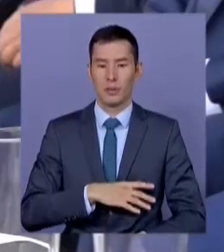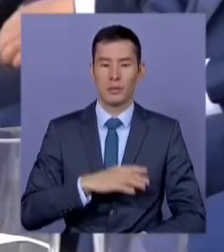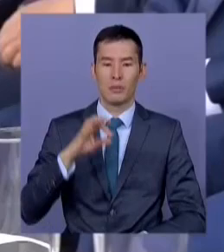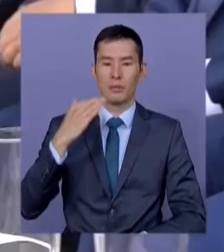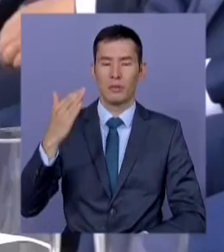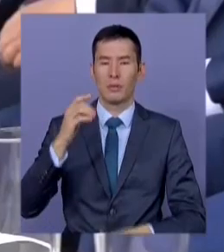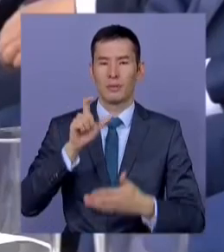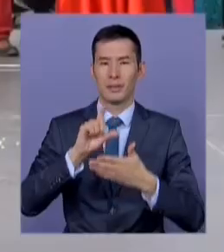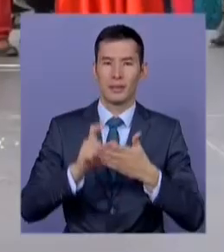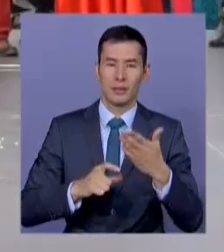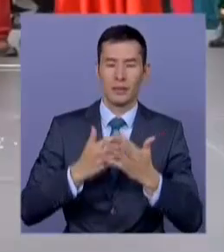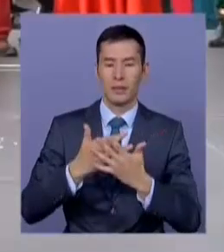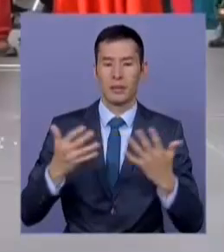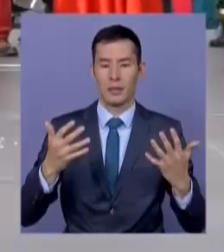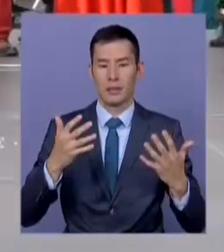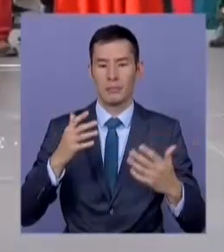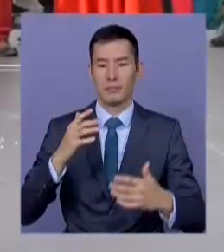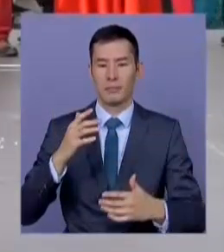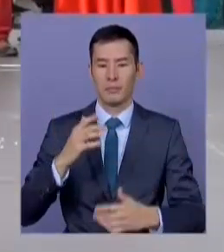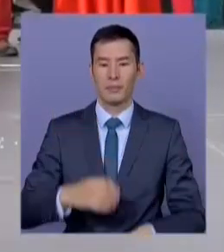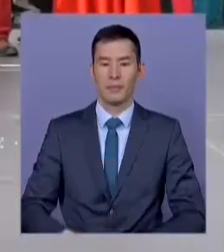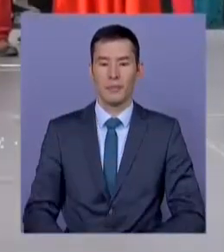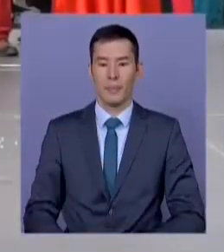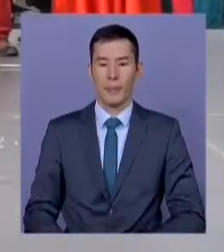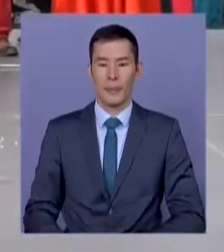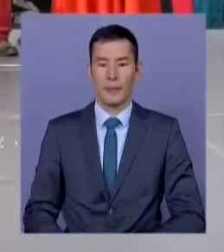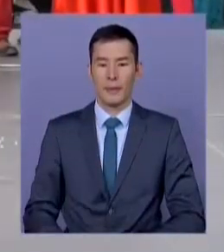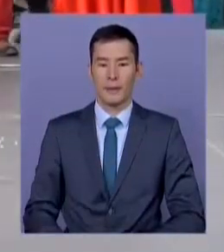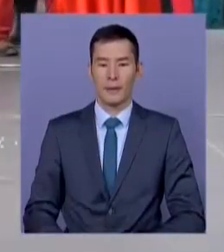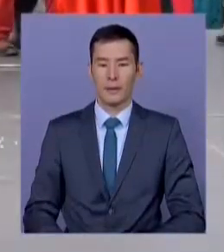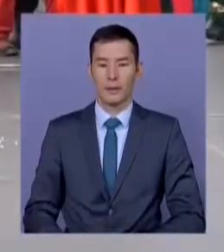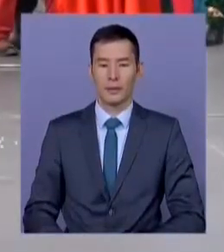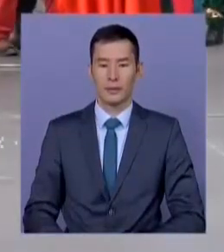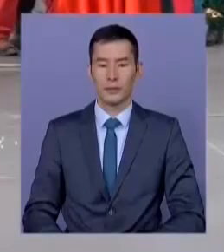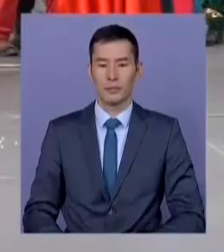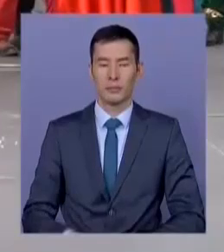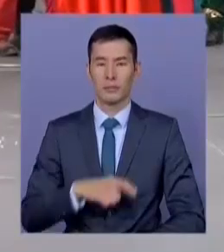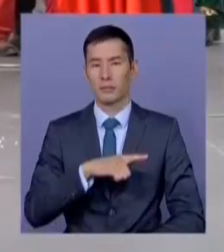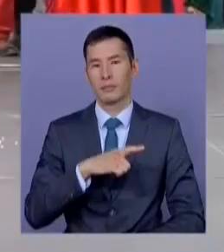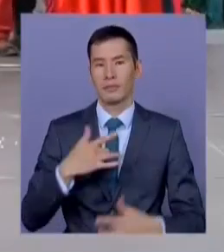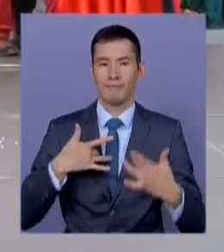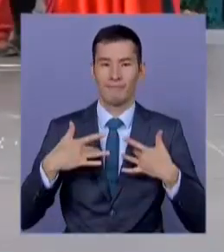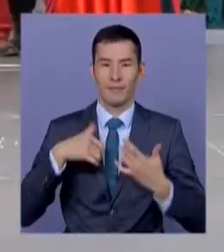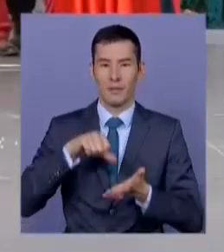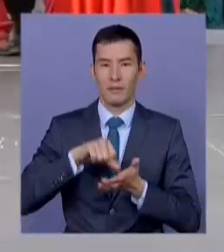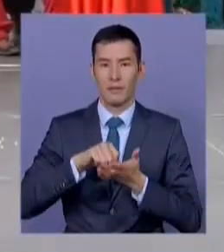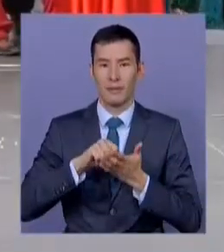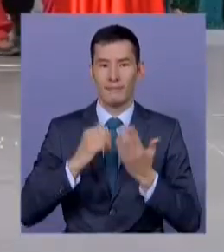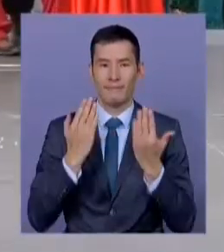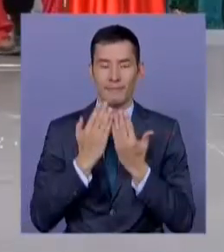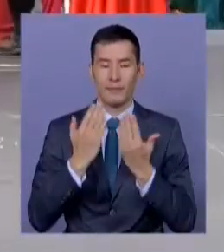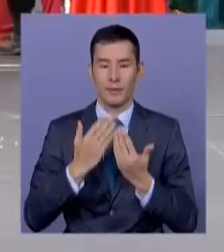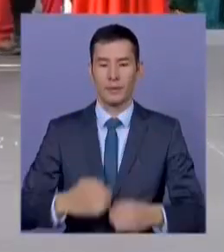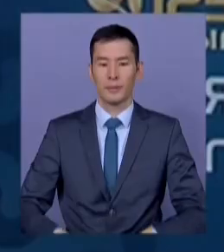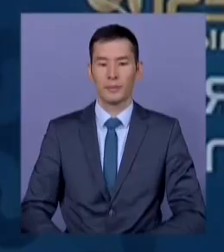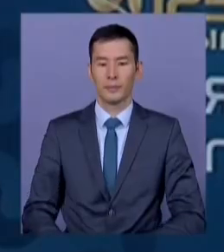поэмасы сахналанды. Елім, қазақтың әні мен күйін, қасиетті өнерін құрметтеген ел менің